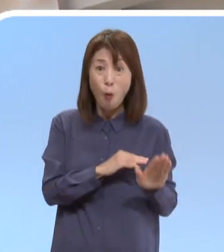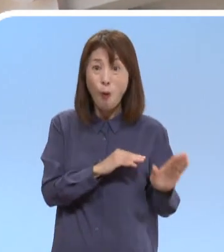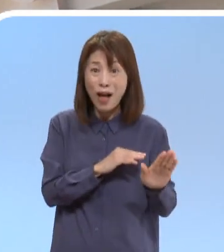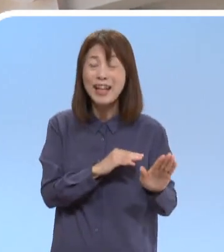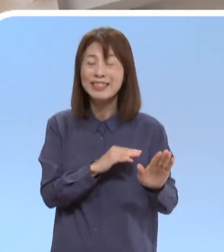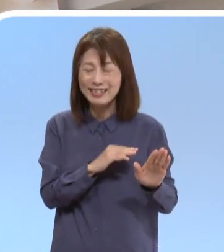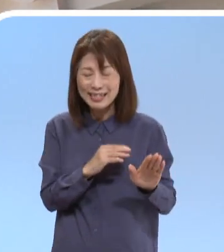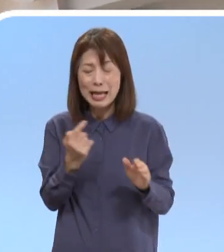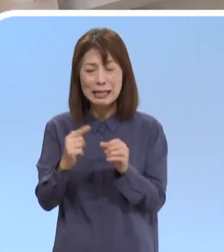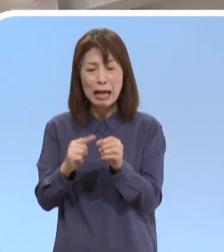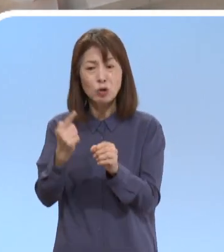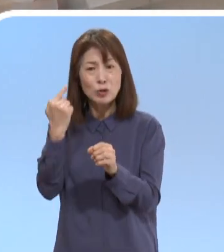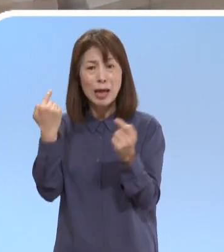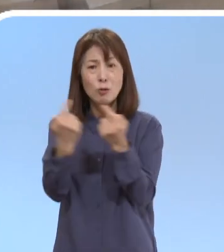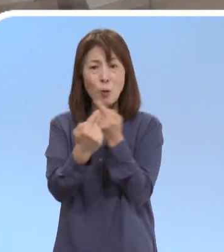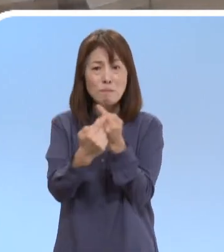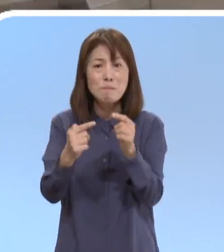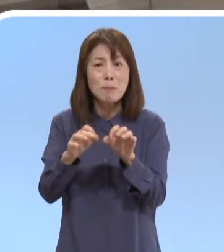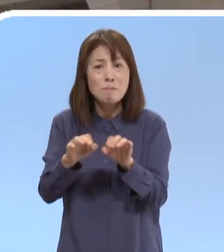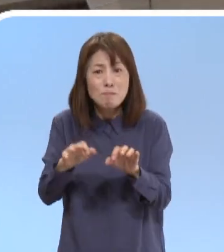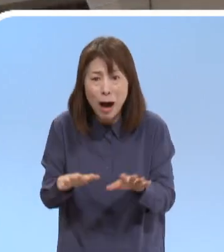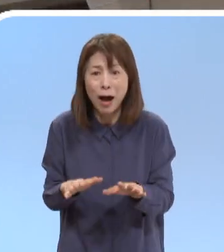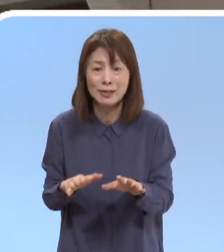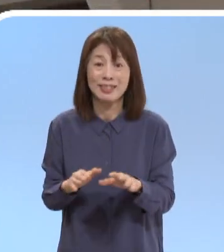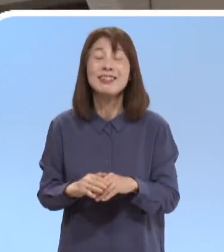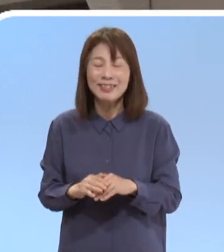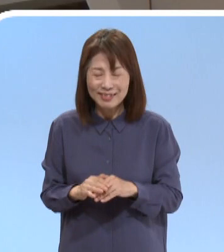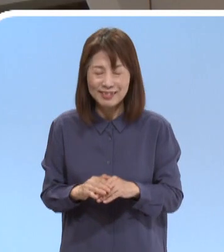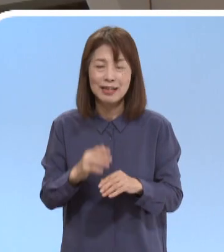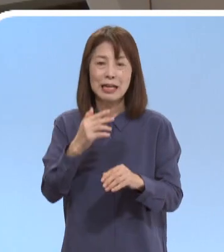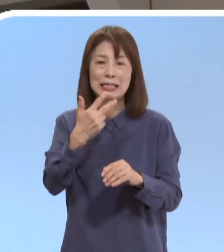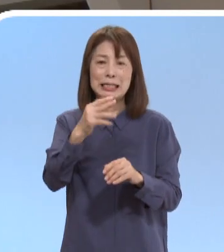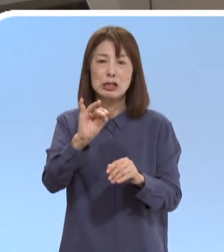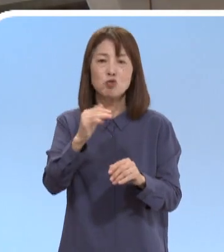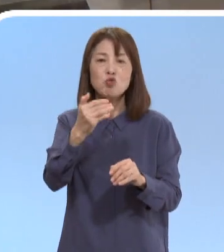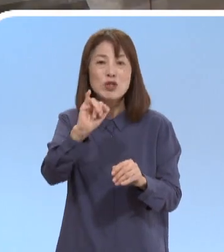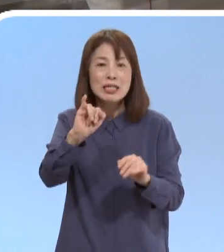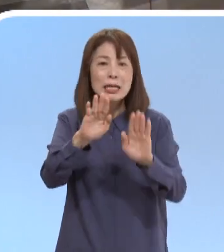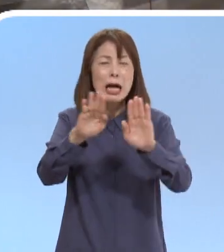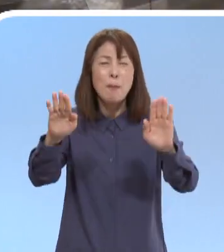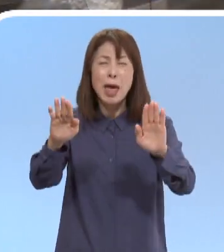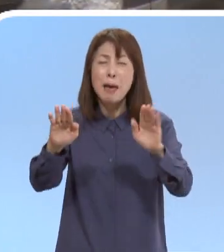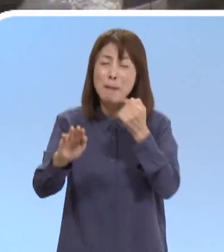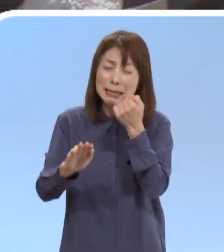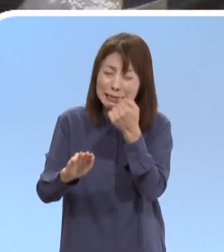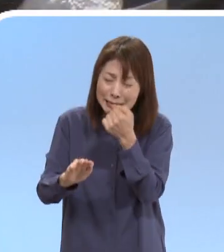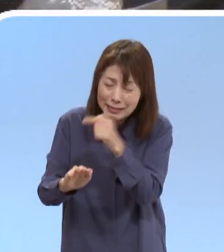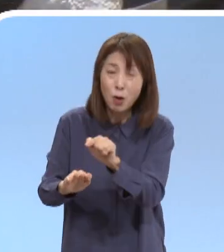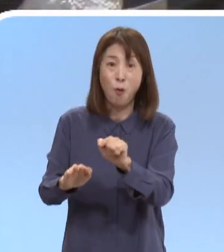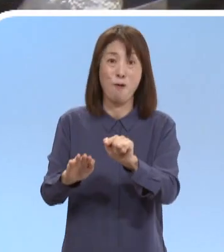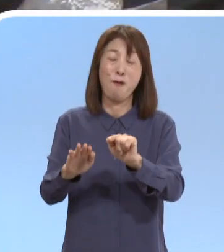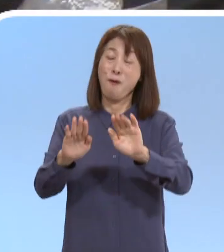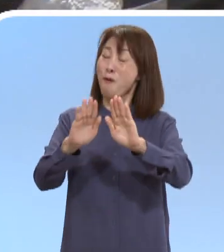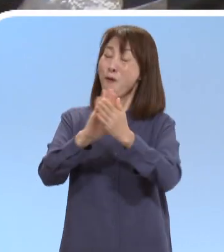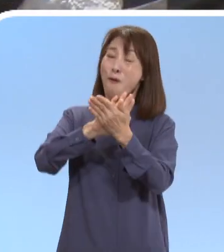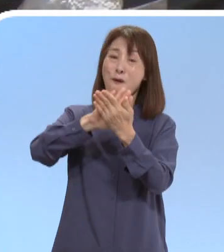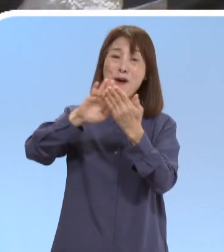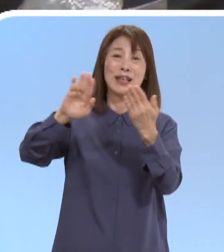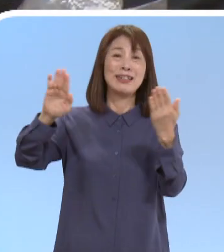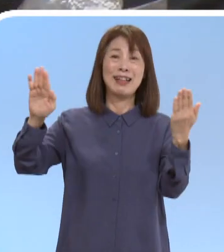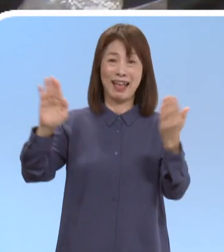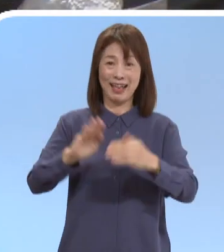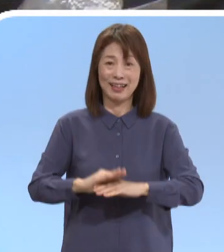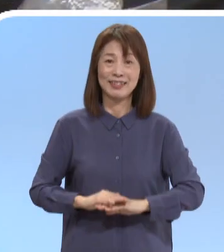い、修理工事が終わったばっかりなんで、 はい、 まだ漆喰が真っ白ですよね。 雪が被ってるのかと思うぐらい本当にも